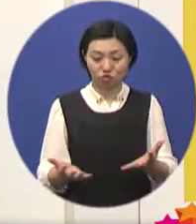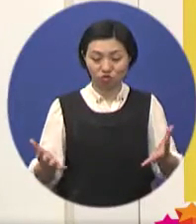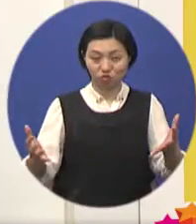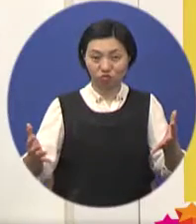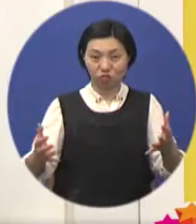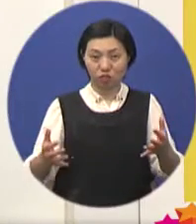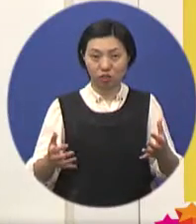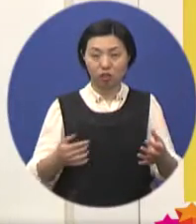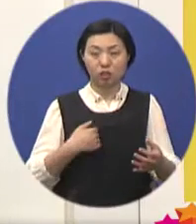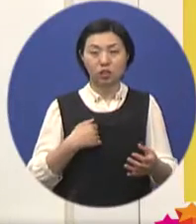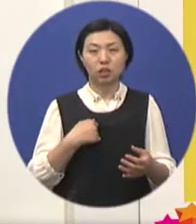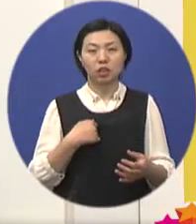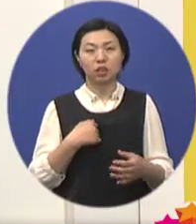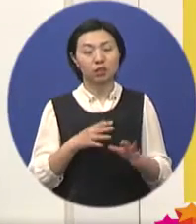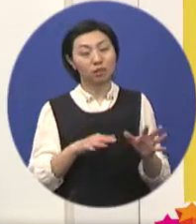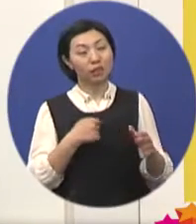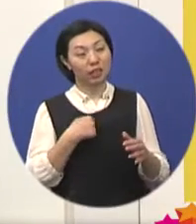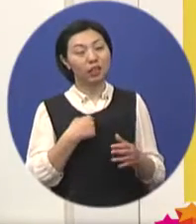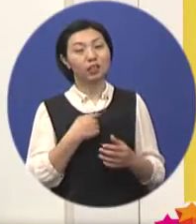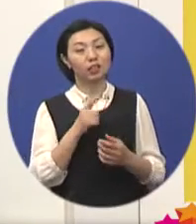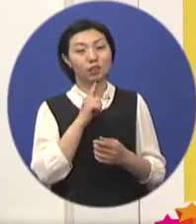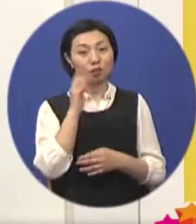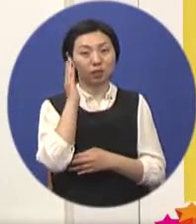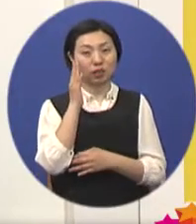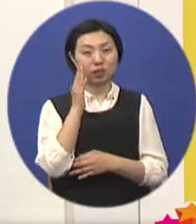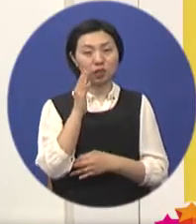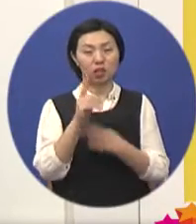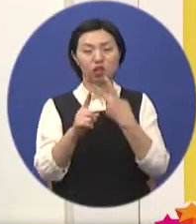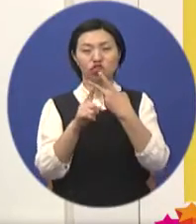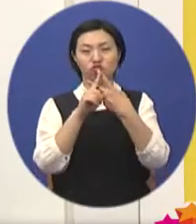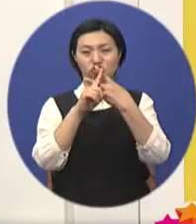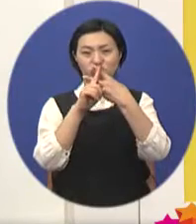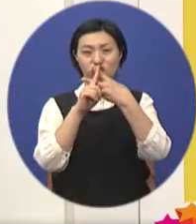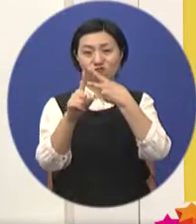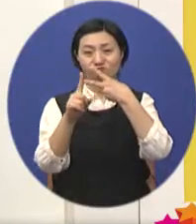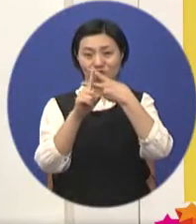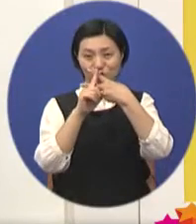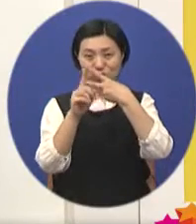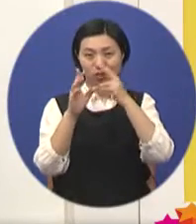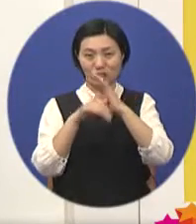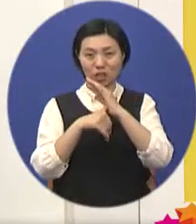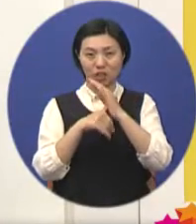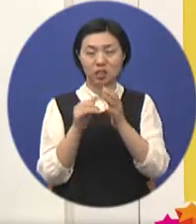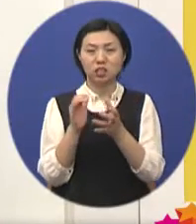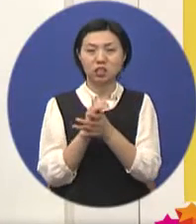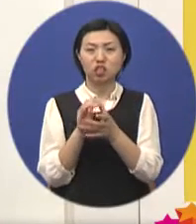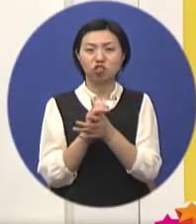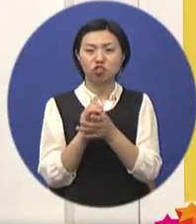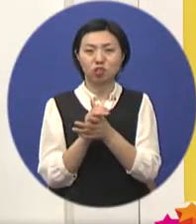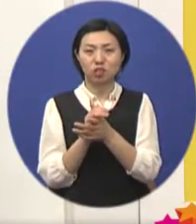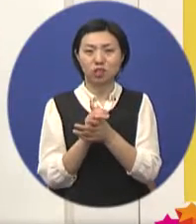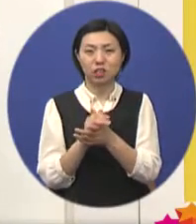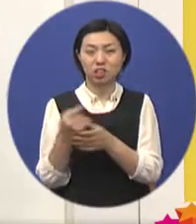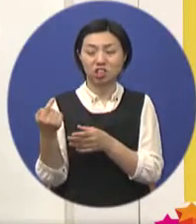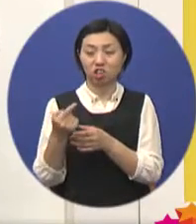예. 중학교 1학년 때 예. 이 동네에서 좀 떨어진 데였어요. 친구 집에 예. 놀러 갔는데 친구들이 뭐 천 원씩 내고 이걸 그 카드를 그래,